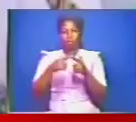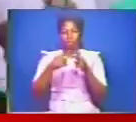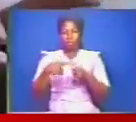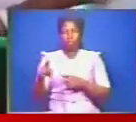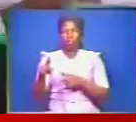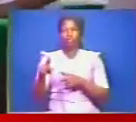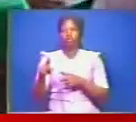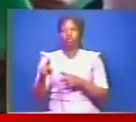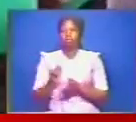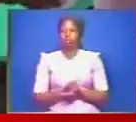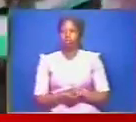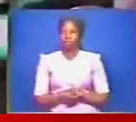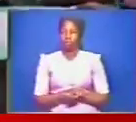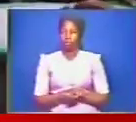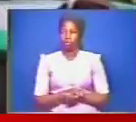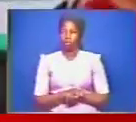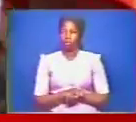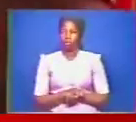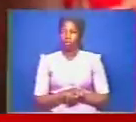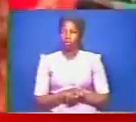Asante sana.